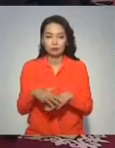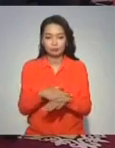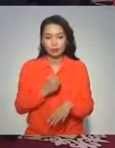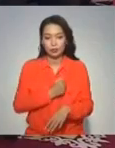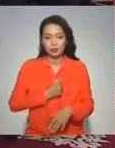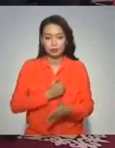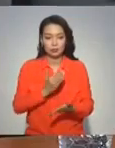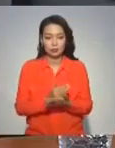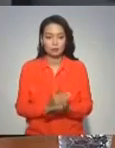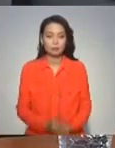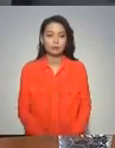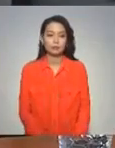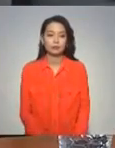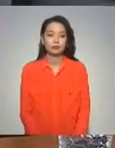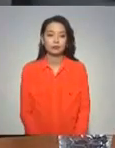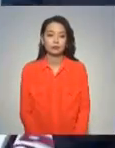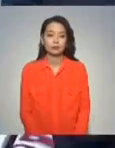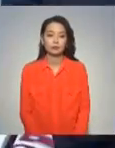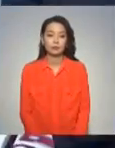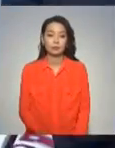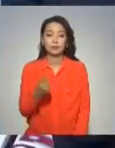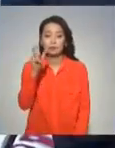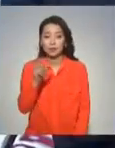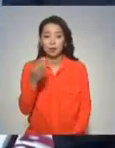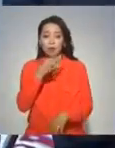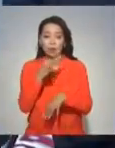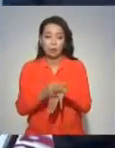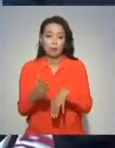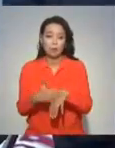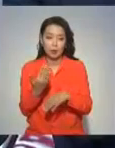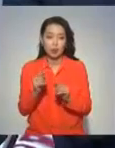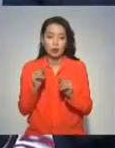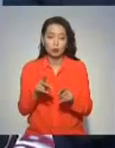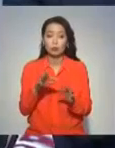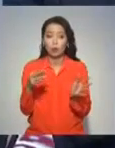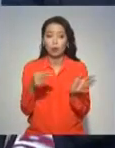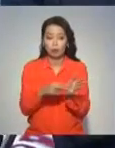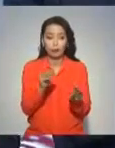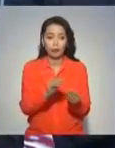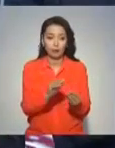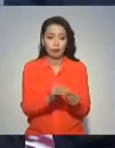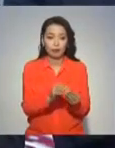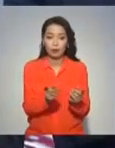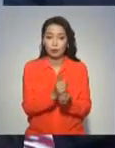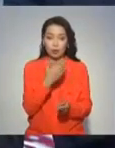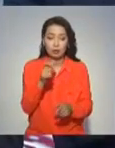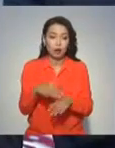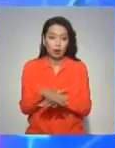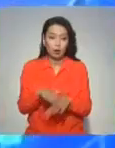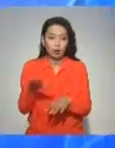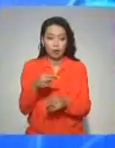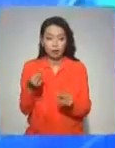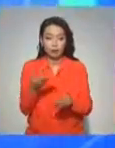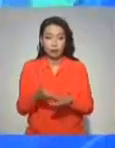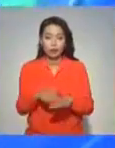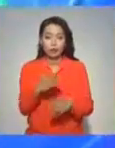білдірді. Бір адам жауапқа тартылса, біреу жұмыстан шығарылса, бірақ баға совет қала береді. Бұл халықтың қалтасына тиеді.